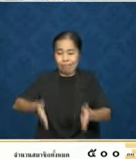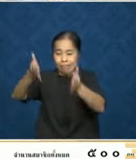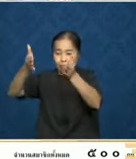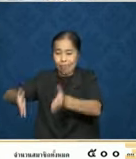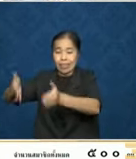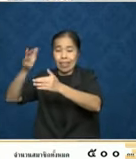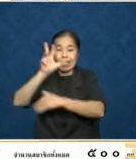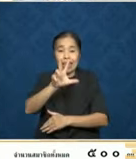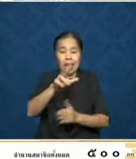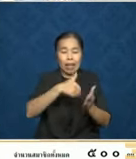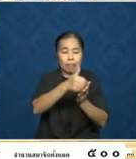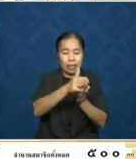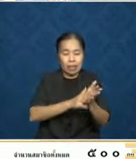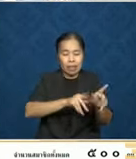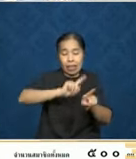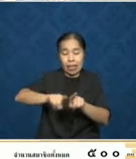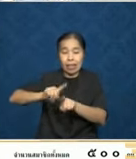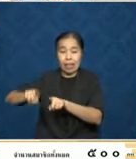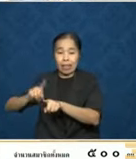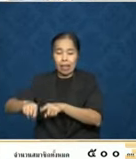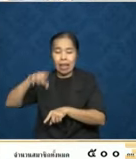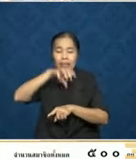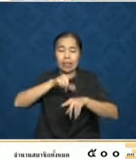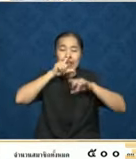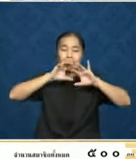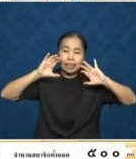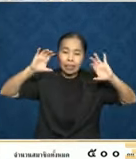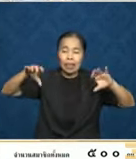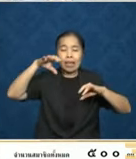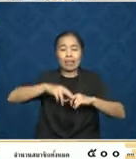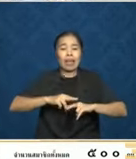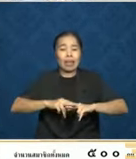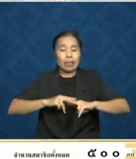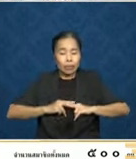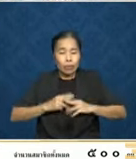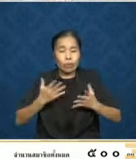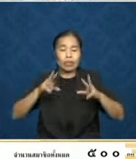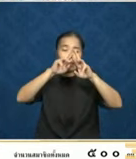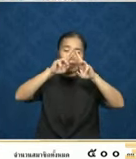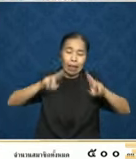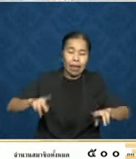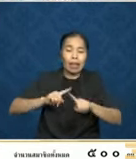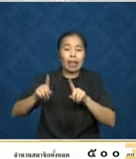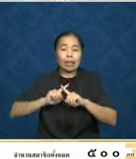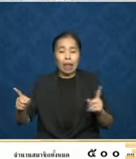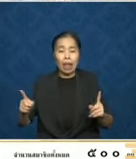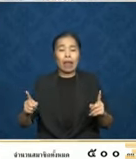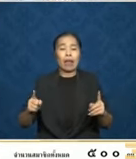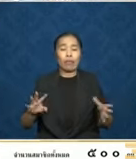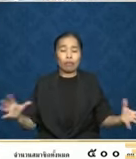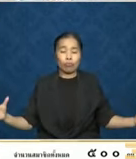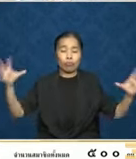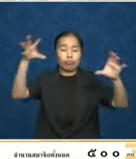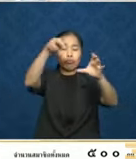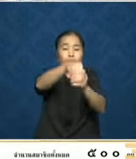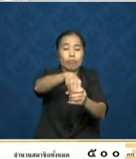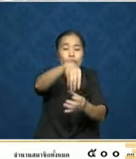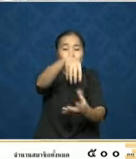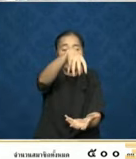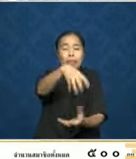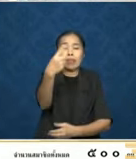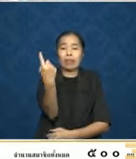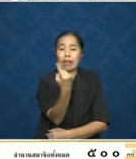สีอยู่ในทุกสถานที่ราชการอยู่ในสถานที่เอกชนไม่ว่าจะเป็นห้างร้านต่างๆแต่สุดท้ายแล้วไปรวมไปกองอยู่ที่เดียวกัน